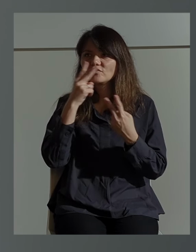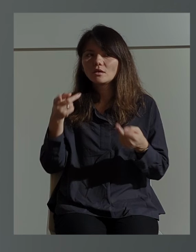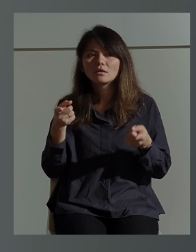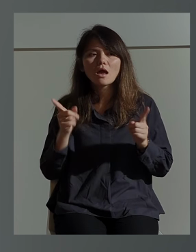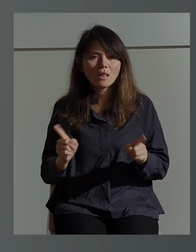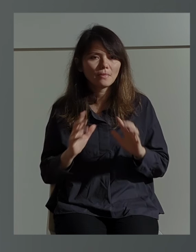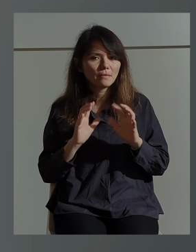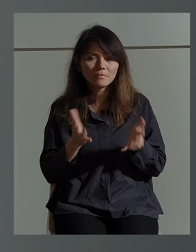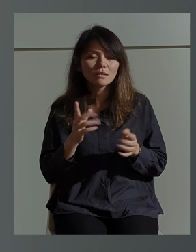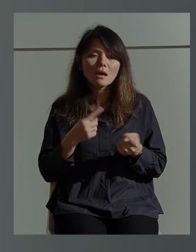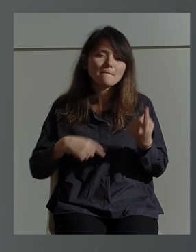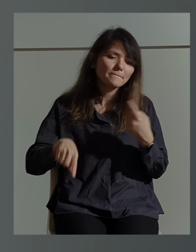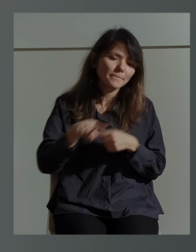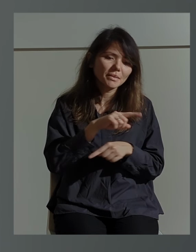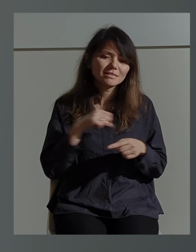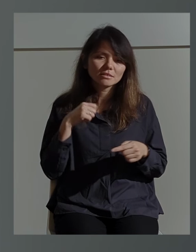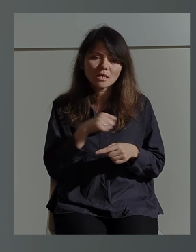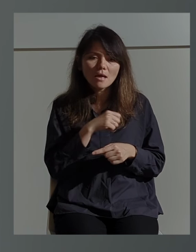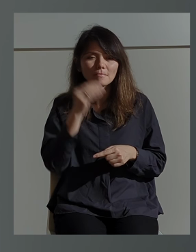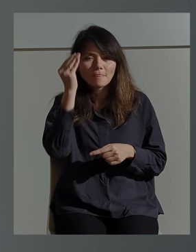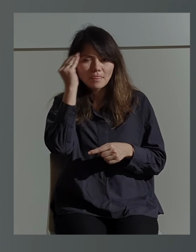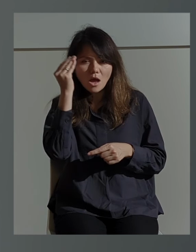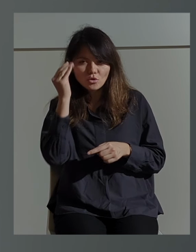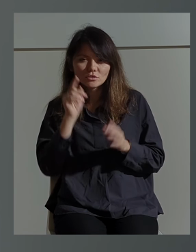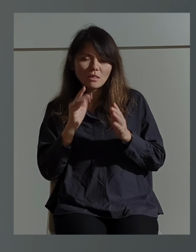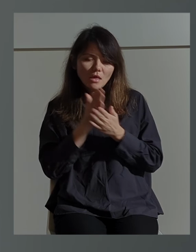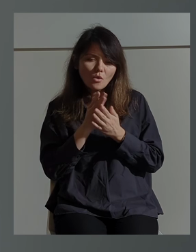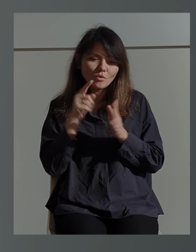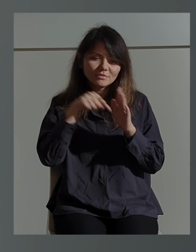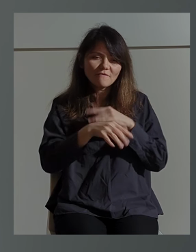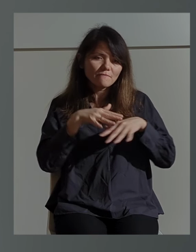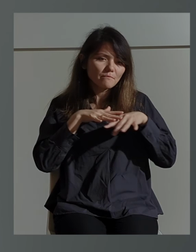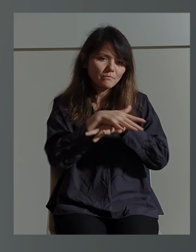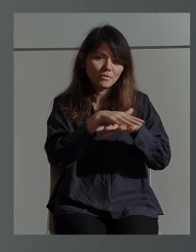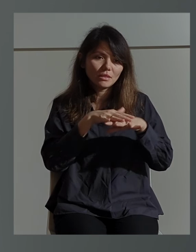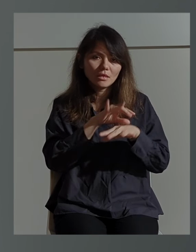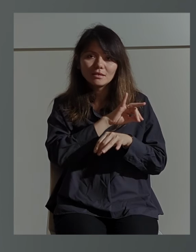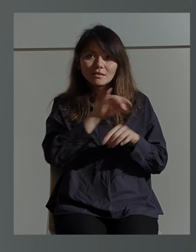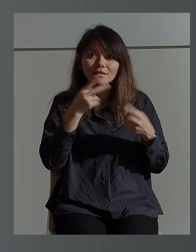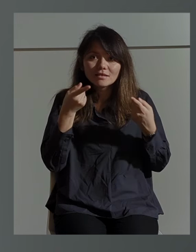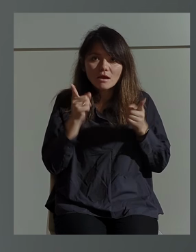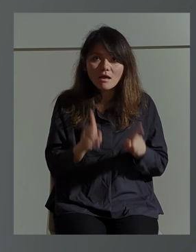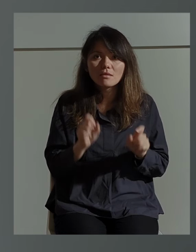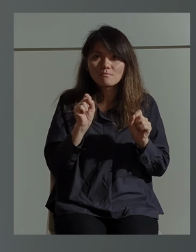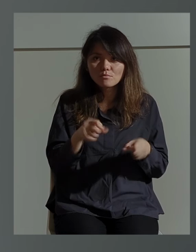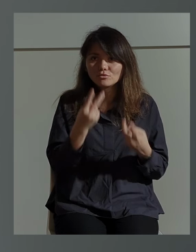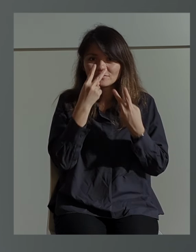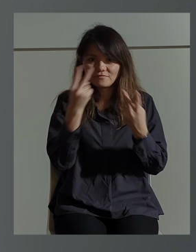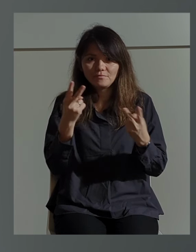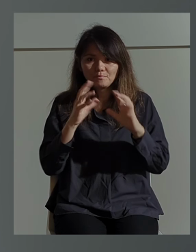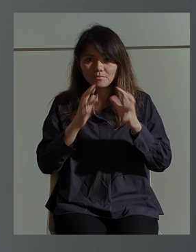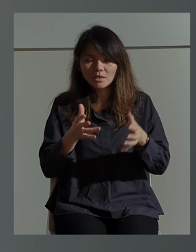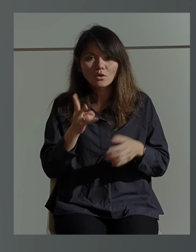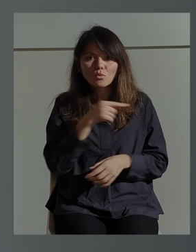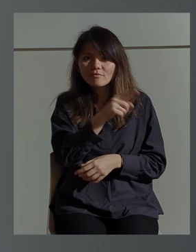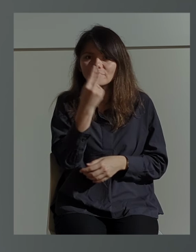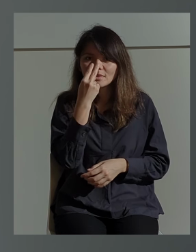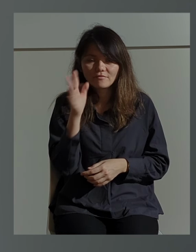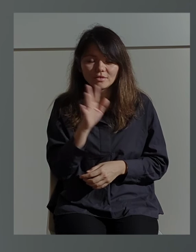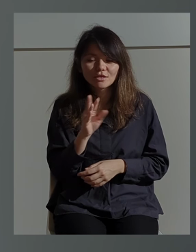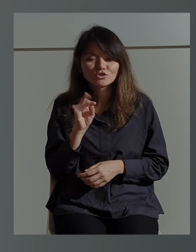мы сами нарочно находимся в матрице для того чтобы этого реального мира никогда не видеть потому что реальный мир и